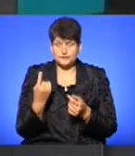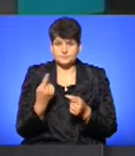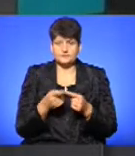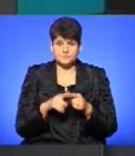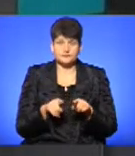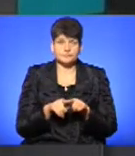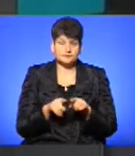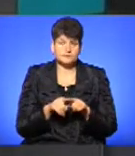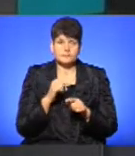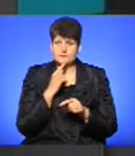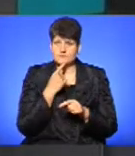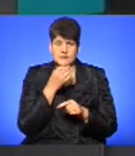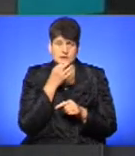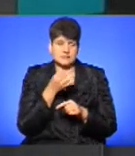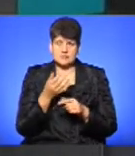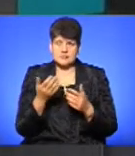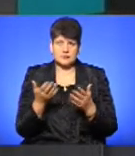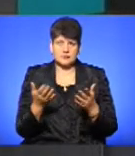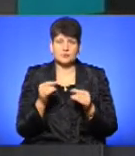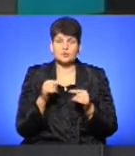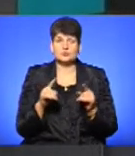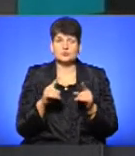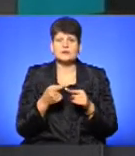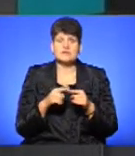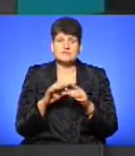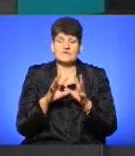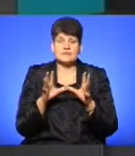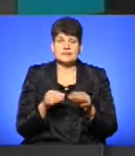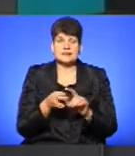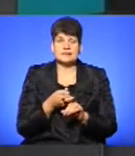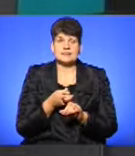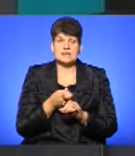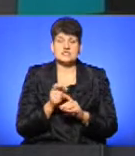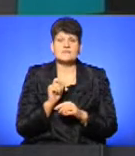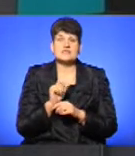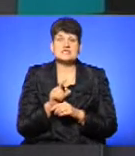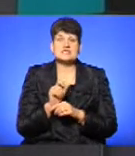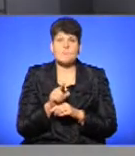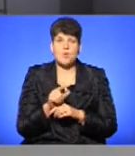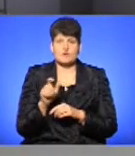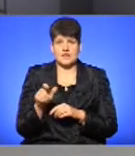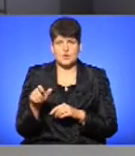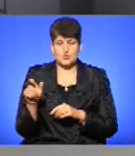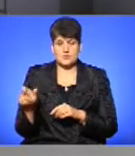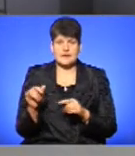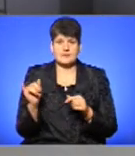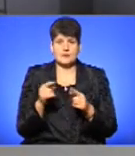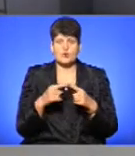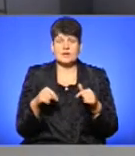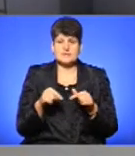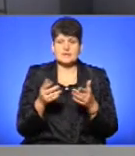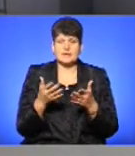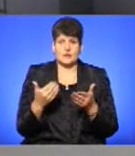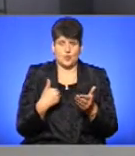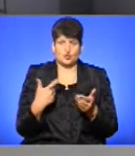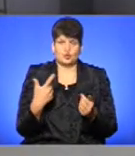зараз тяжко сказати, через те, що все це залежить від замовлень людей і організацій, які хочуть